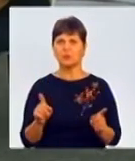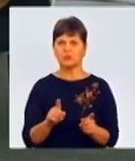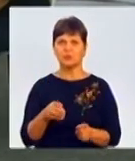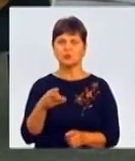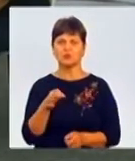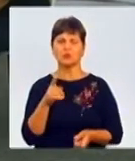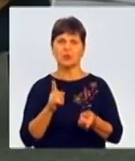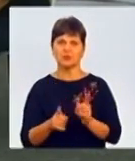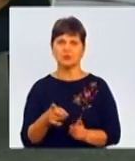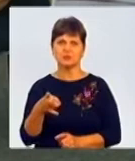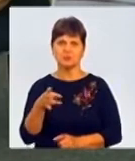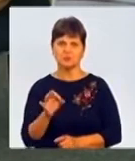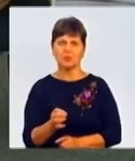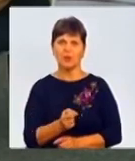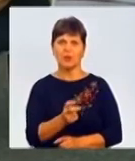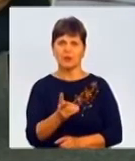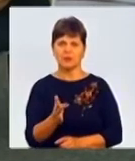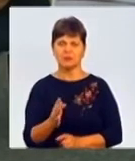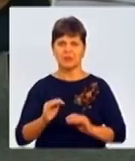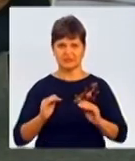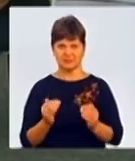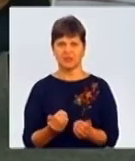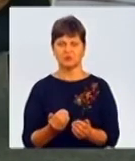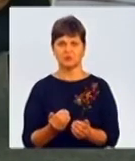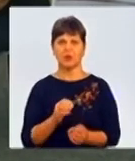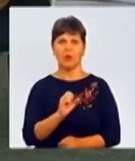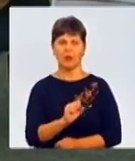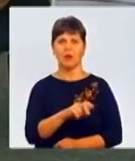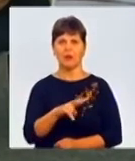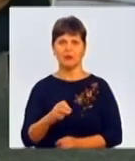дійсно кількість зменшується. Але